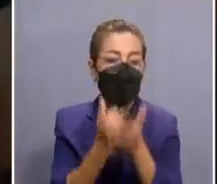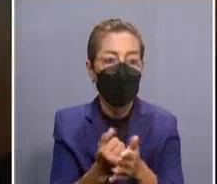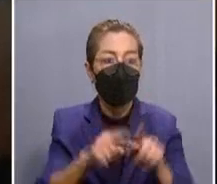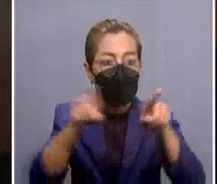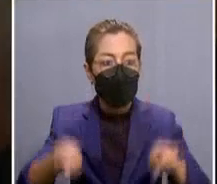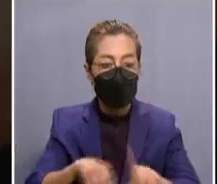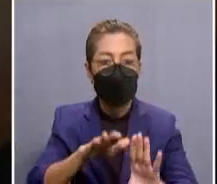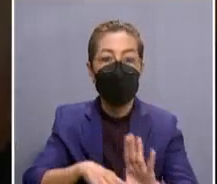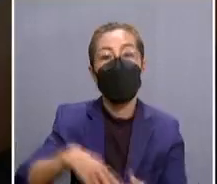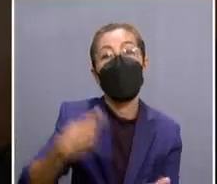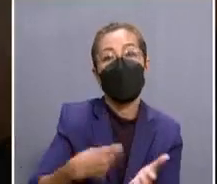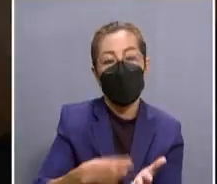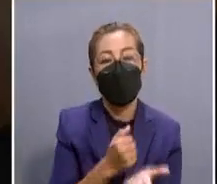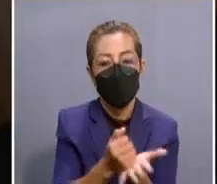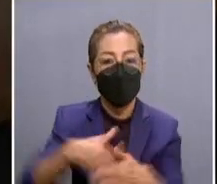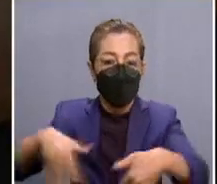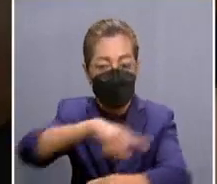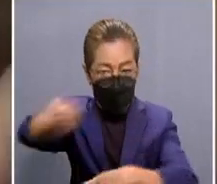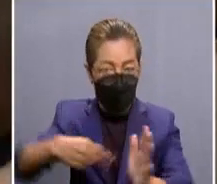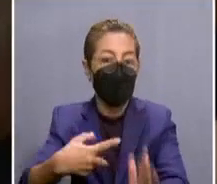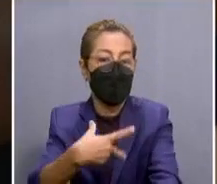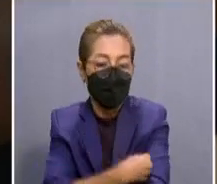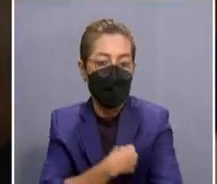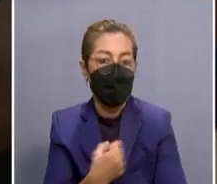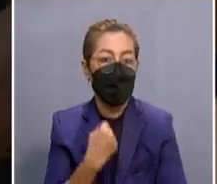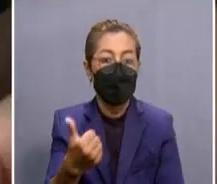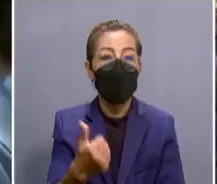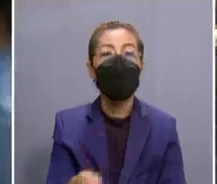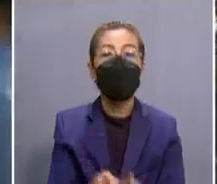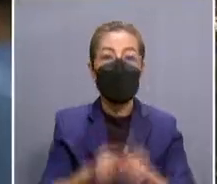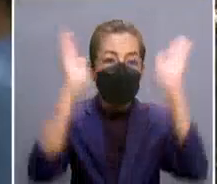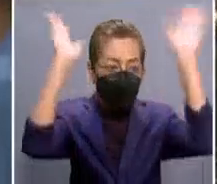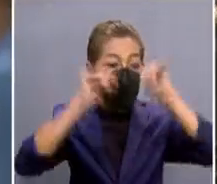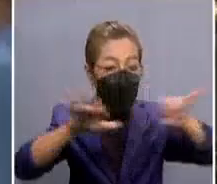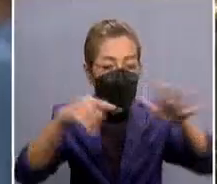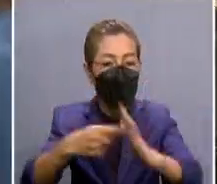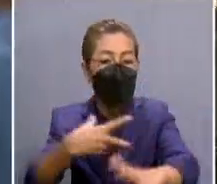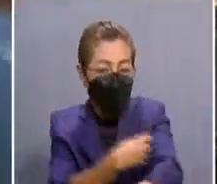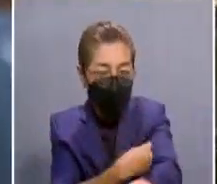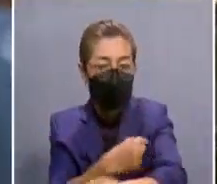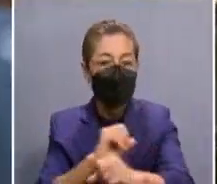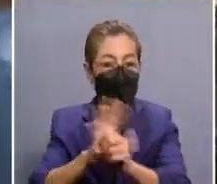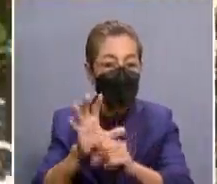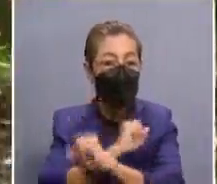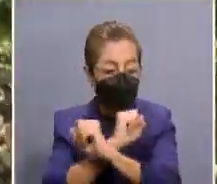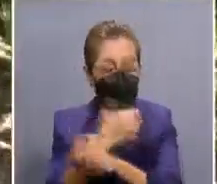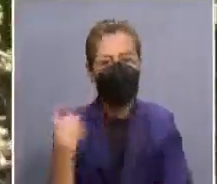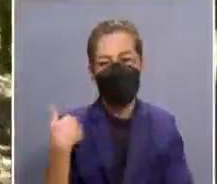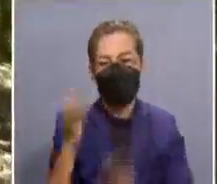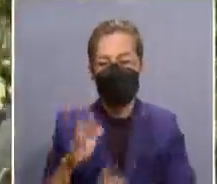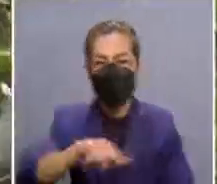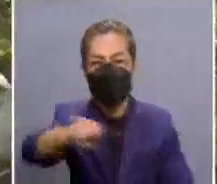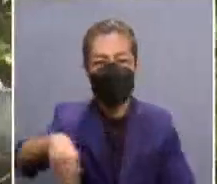ร่วมมือกันในการฉีดวัคซีนป้องกันครบ29เพราะว่าลำพังรณรงค์เชิญชวนฉีดวัคซีนธรรมดาเนี่ยก็หลายๆ